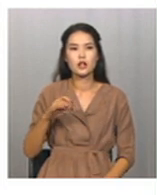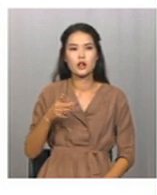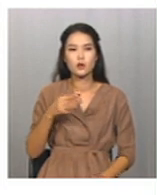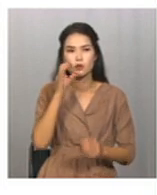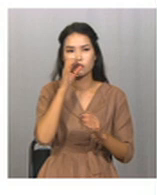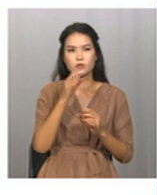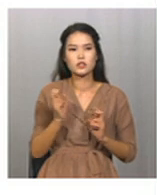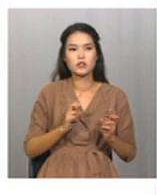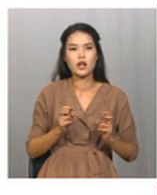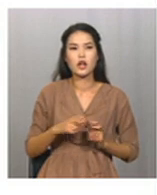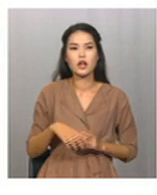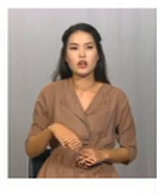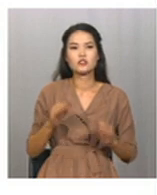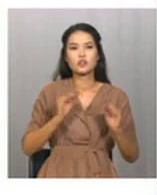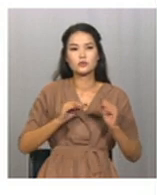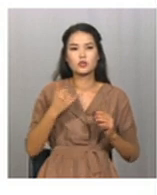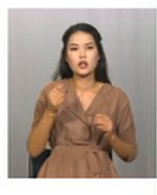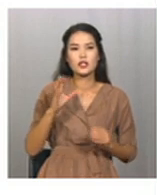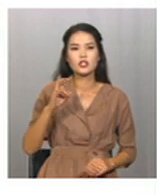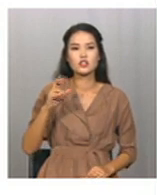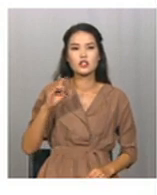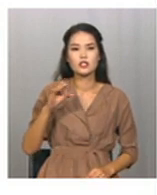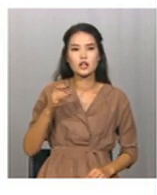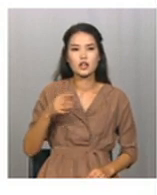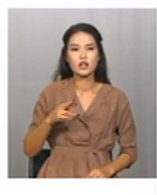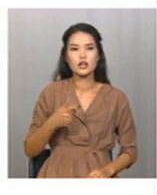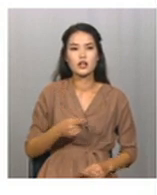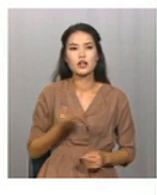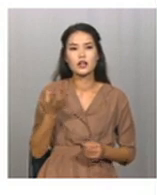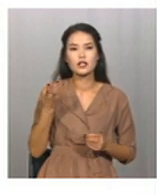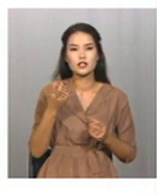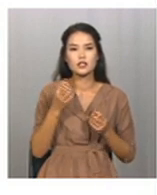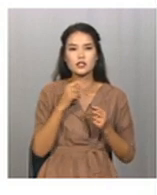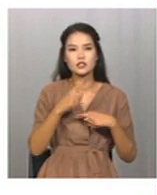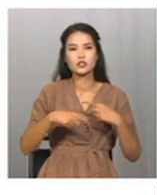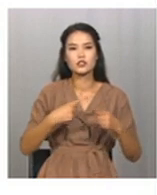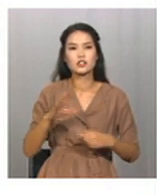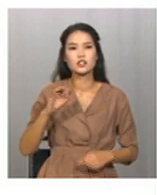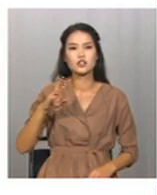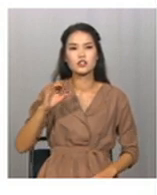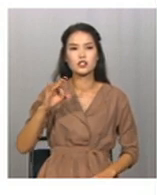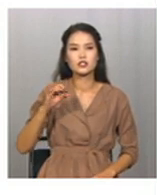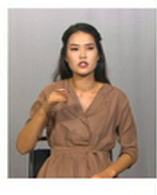Микробиологиялық өндіріс, жасушалық инженерия, гендік инженерия.